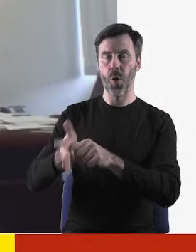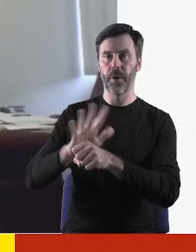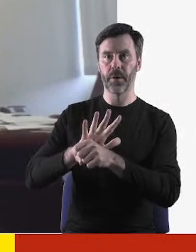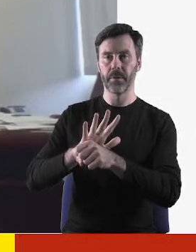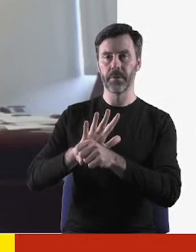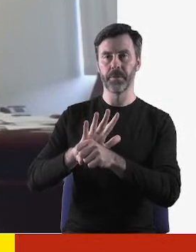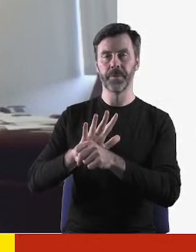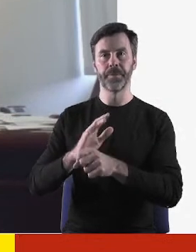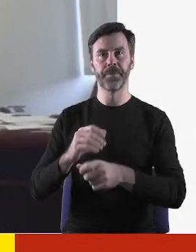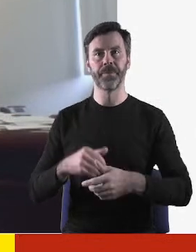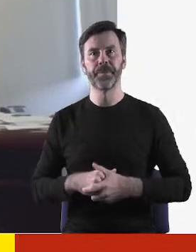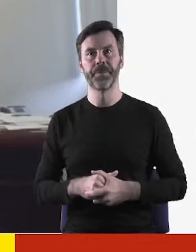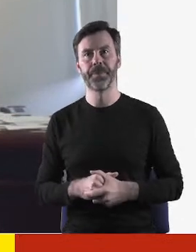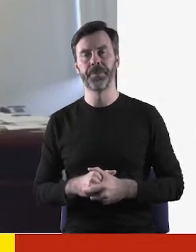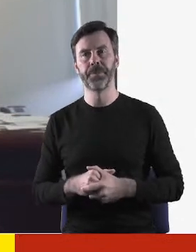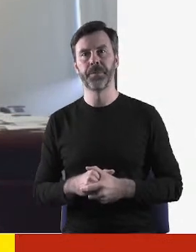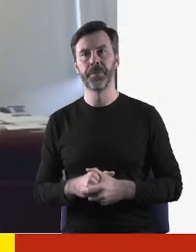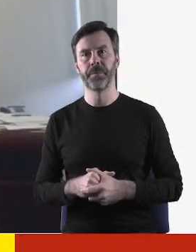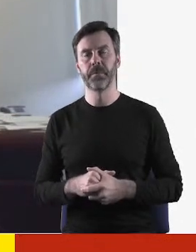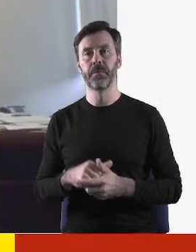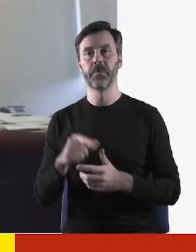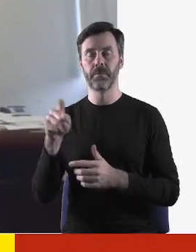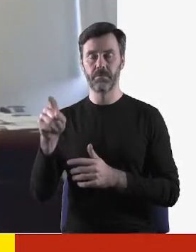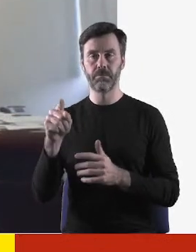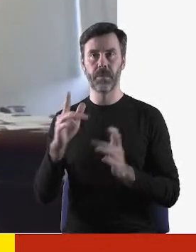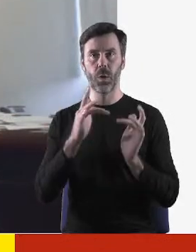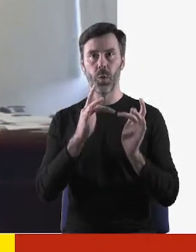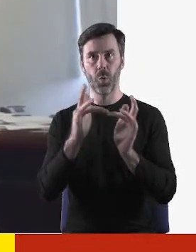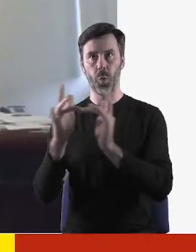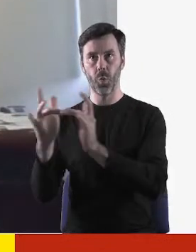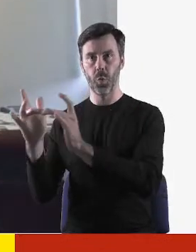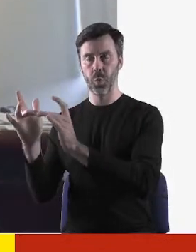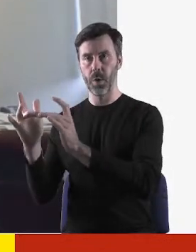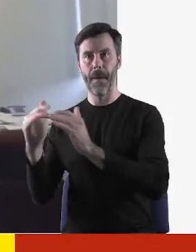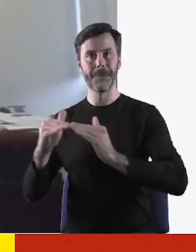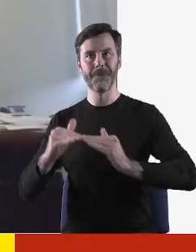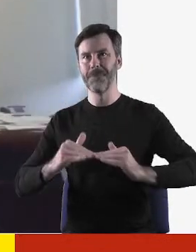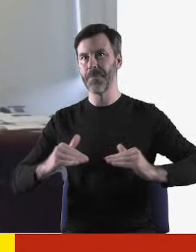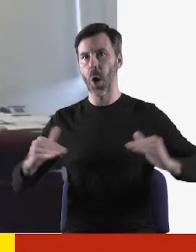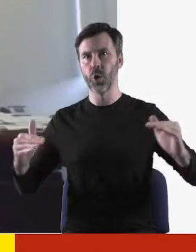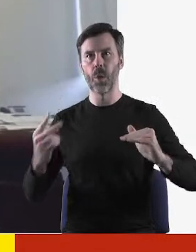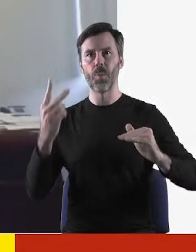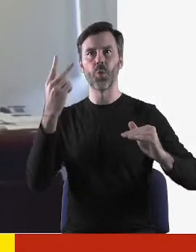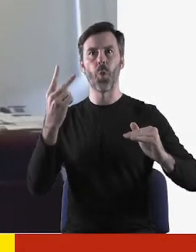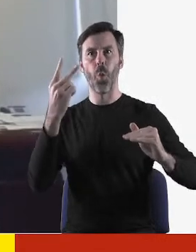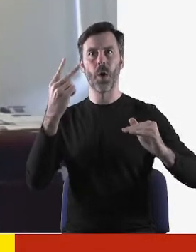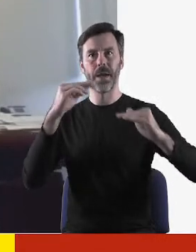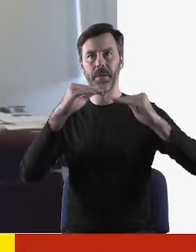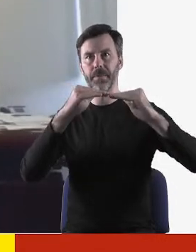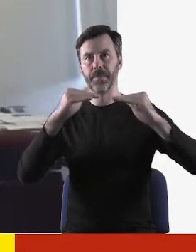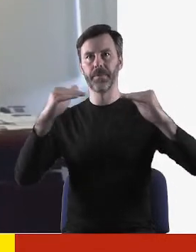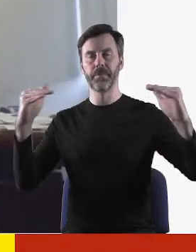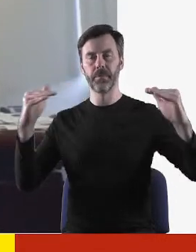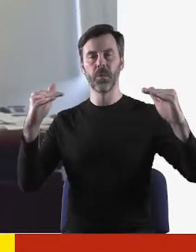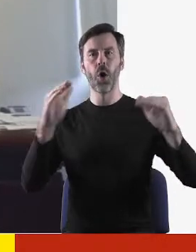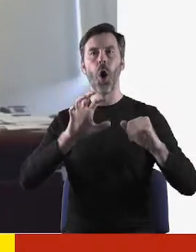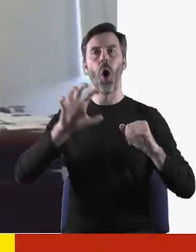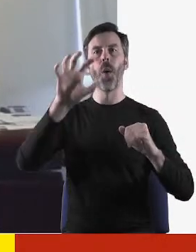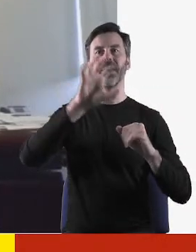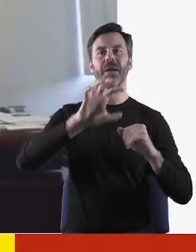przebywają na łóżkach dedykowanych do drugiego poziomu, czyli do łóżek, na łóżkach